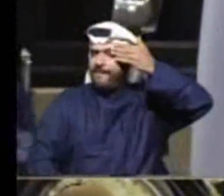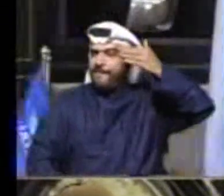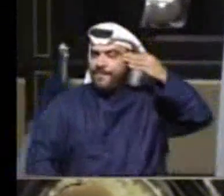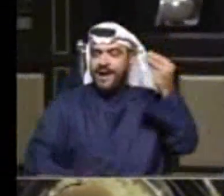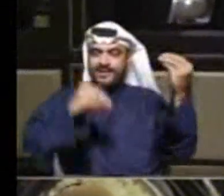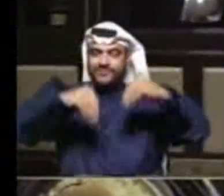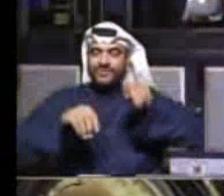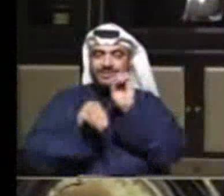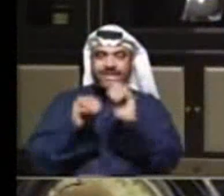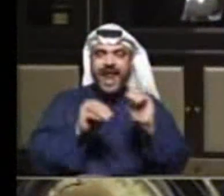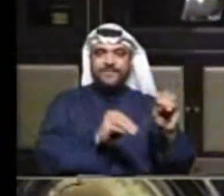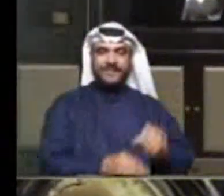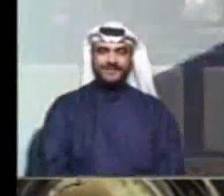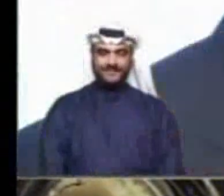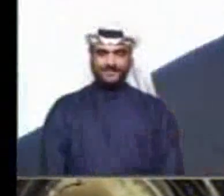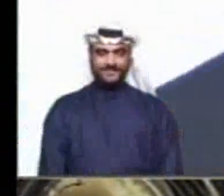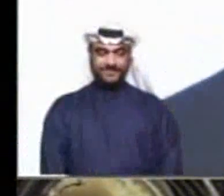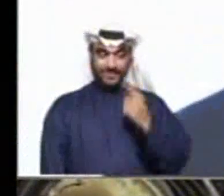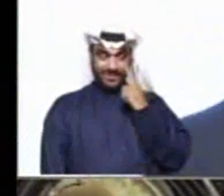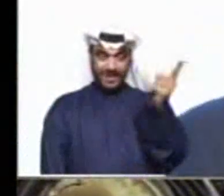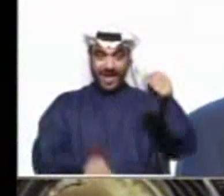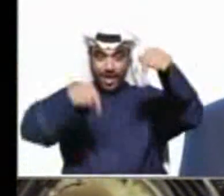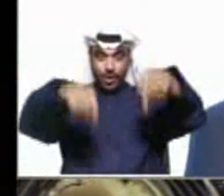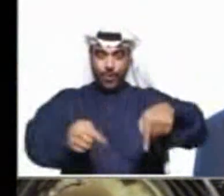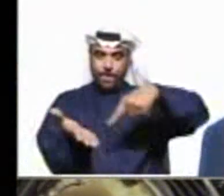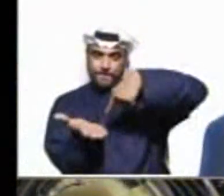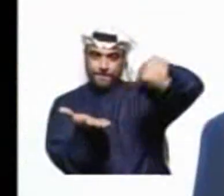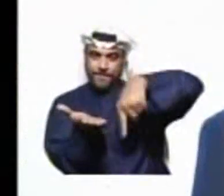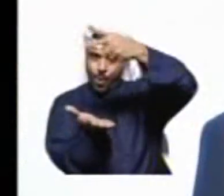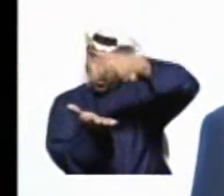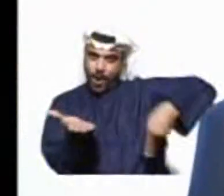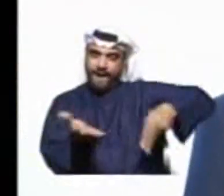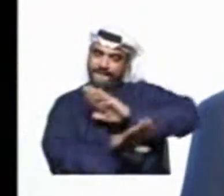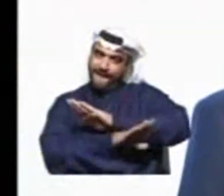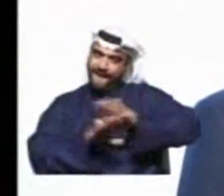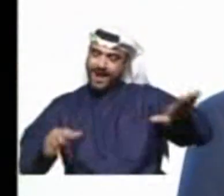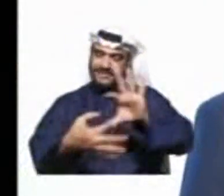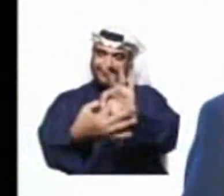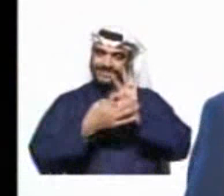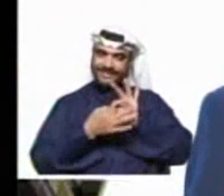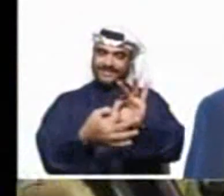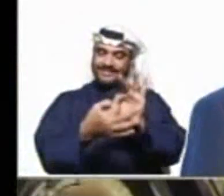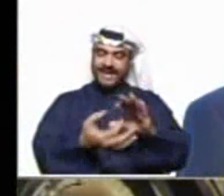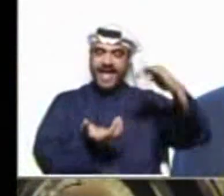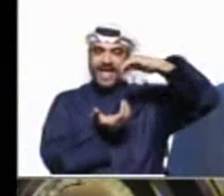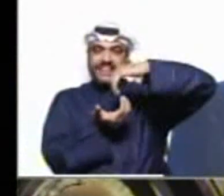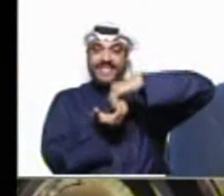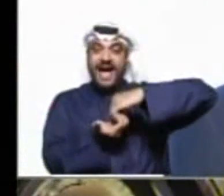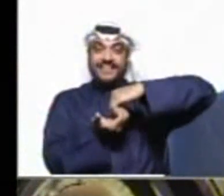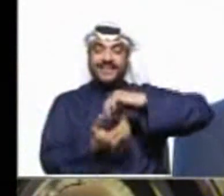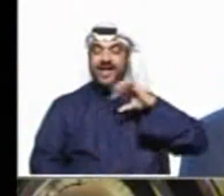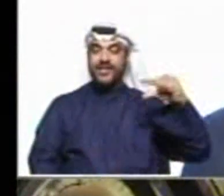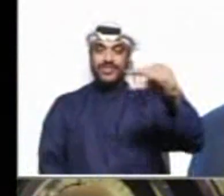مجال سلامة الطيران. وقعنا مذكرة تفاهم وتعاون بين الاتحاد الدولي للنقل الجوي